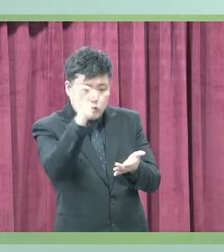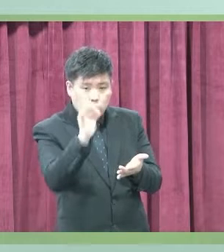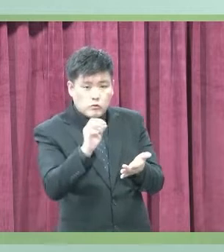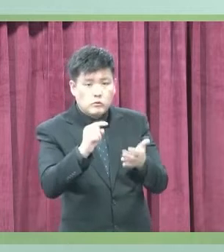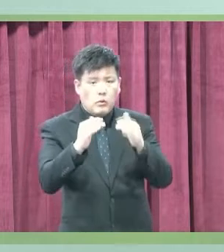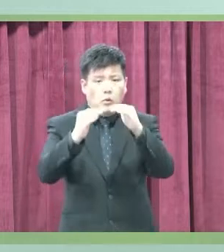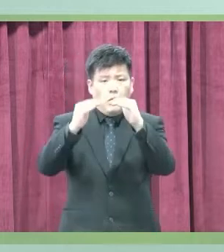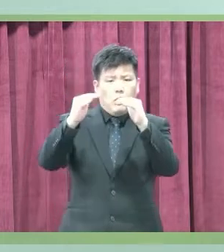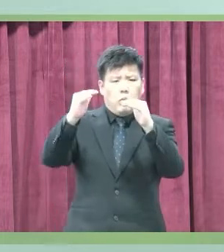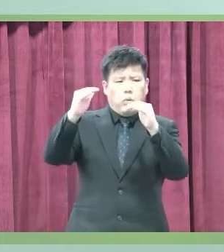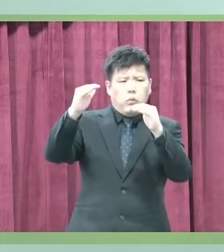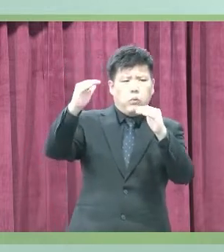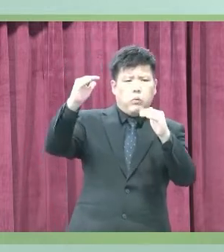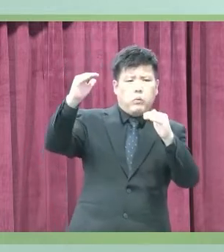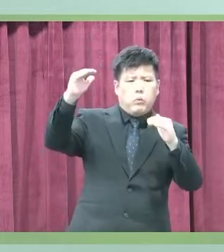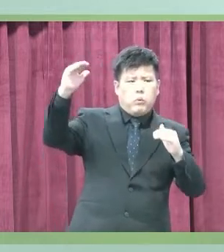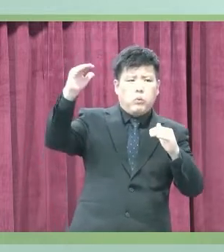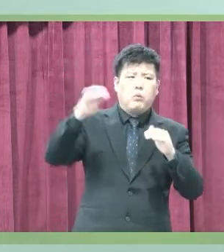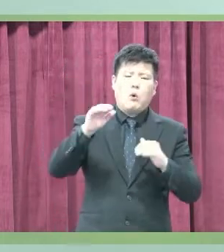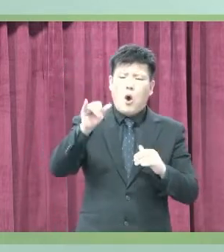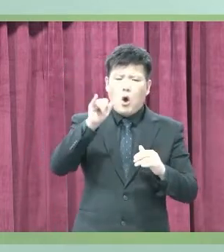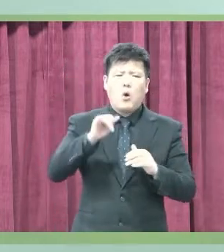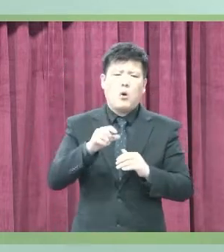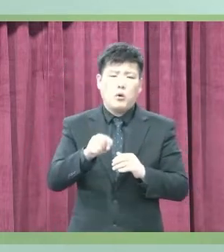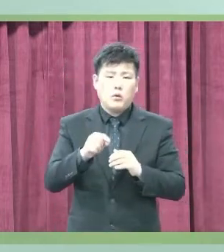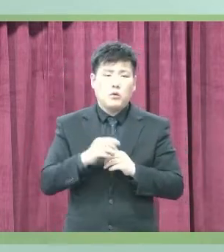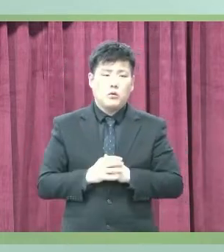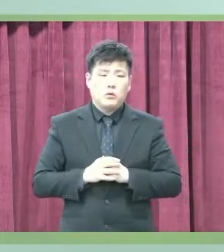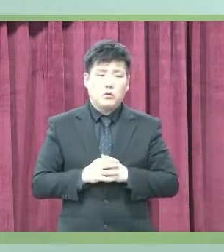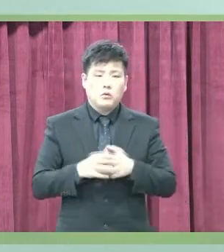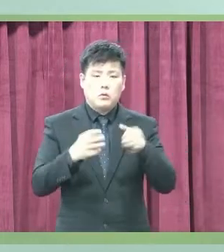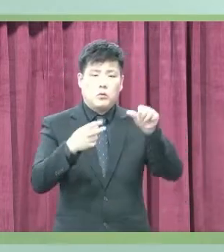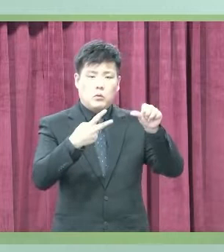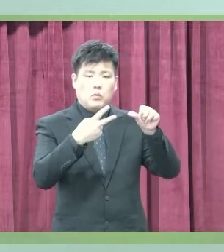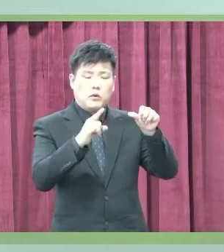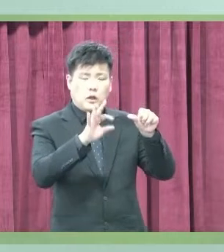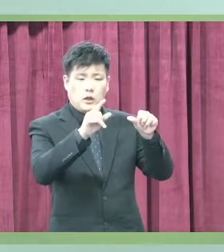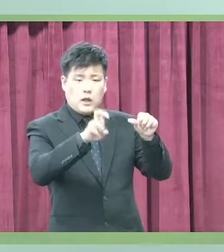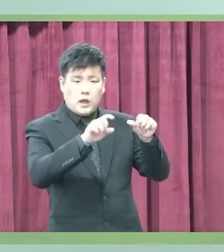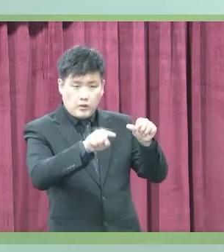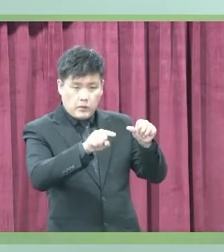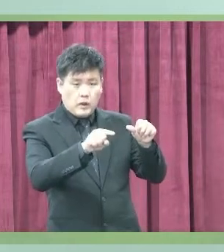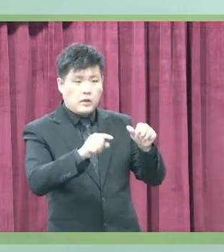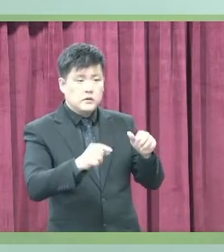이렇게 벌어진 것으로 보이는데 이는 각각의 5대 암마다 그 대상 주기와 연령